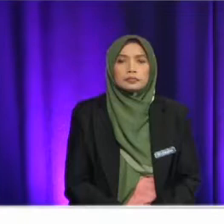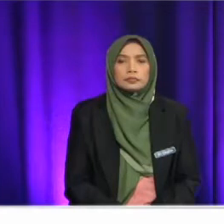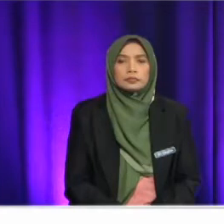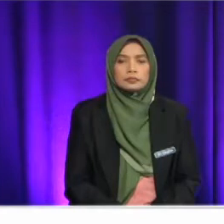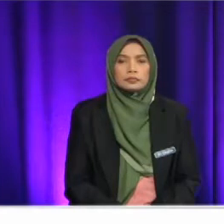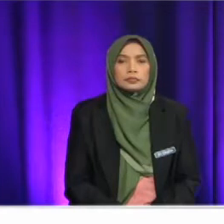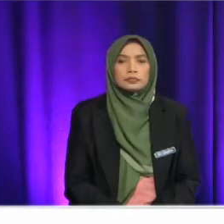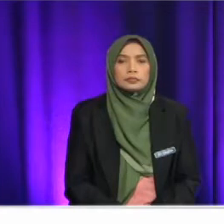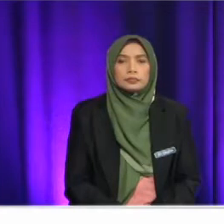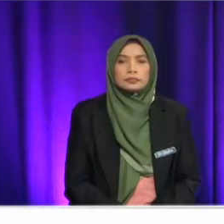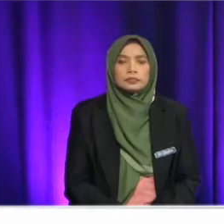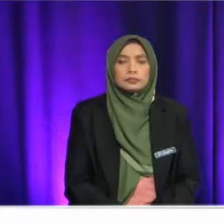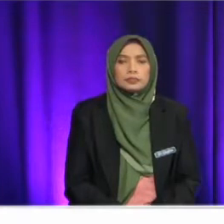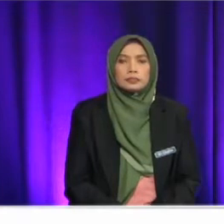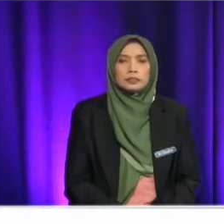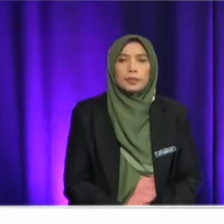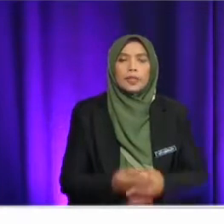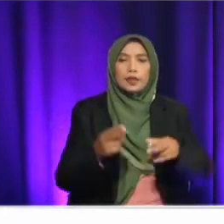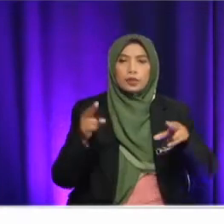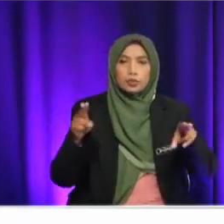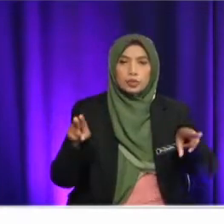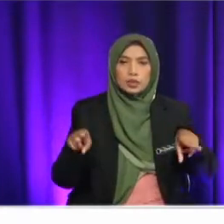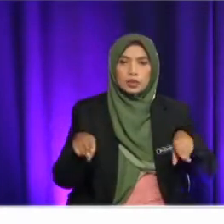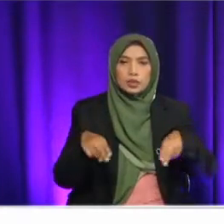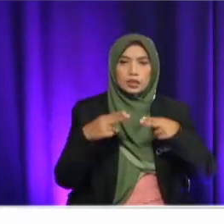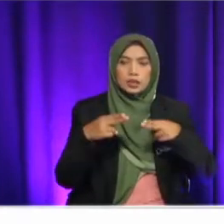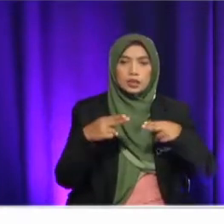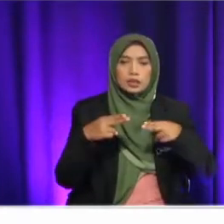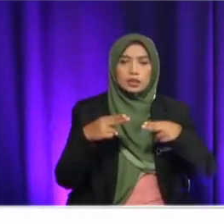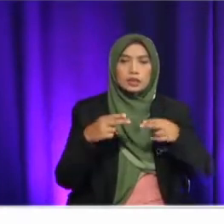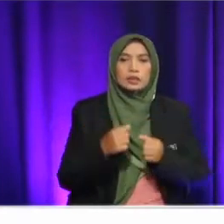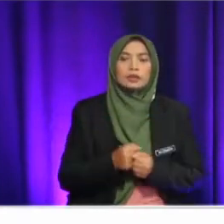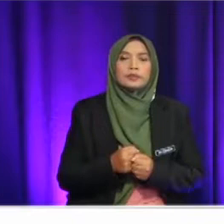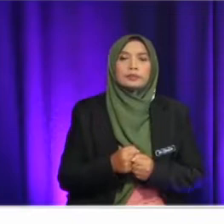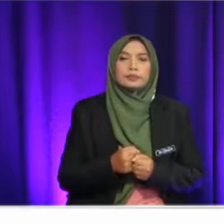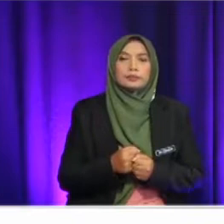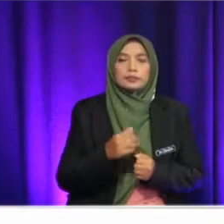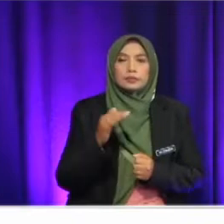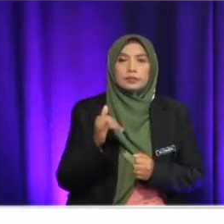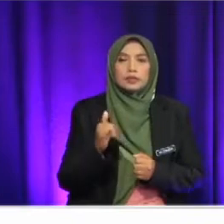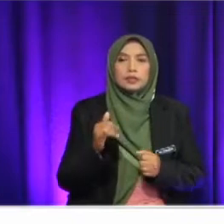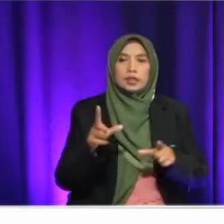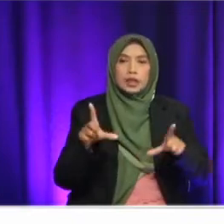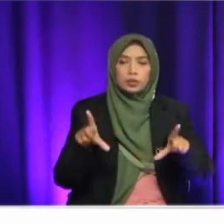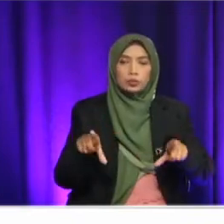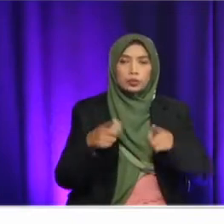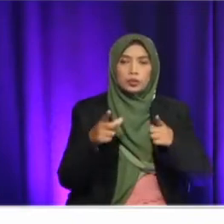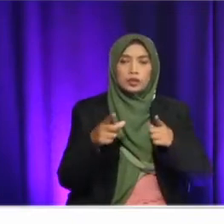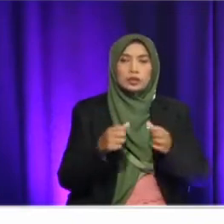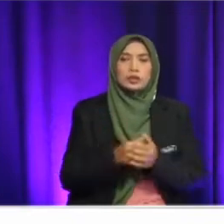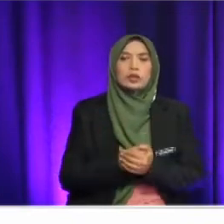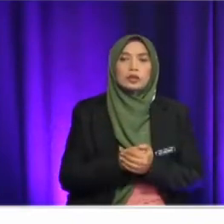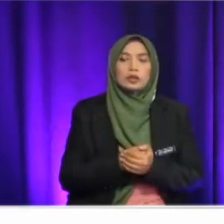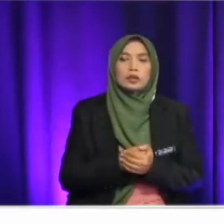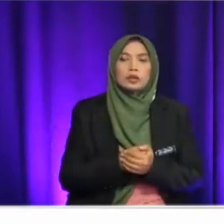dikesampingkan ialah usaha pihak kerajaan yang mengadakan kempen amalan berbudi bahasa dalam kalangan masyarakat. Kempen ini hendaklah